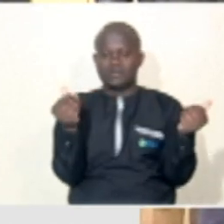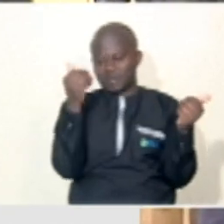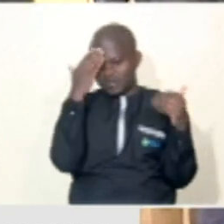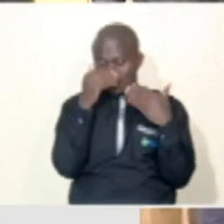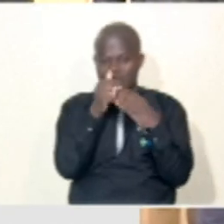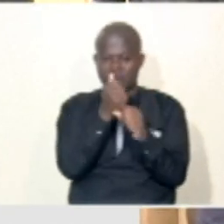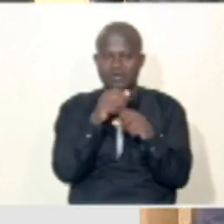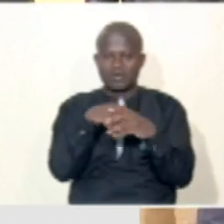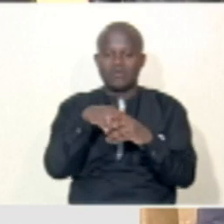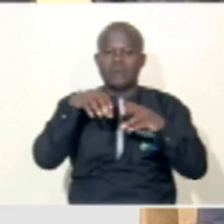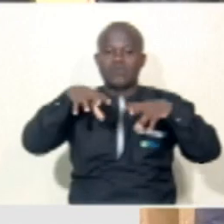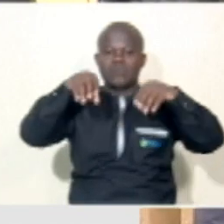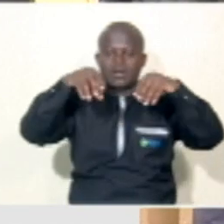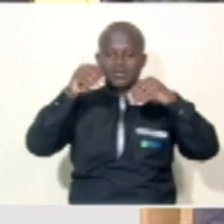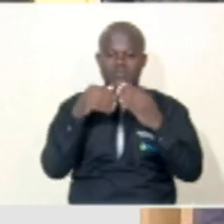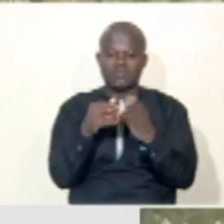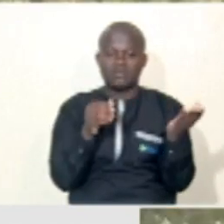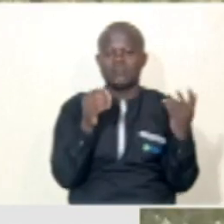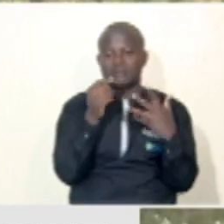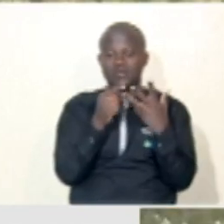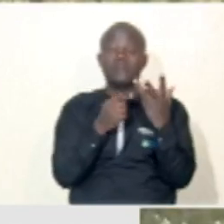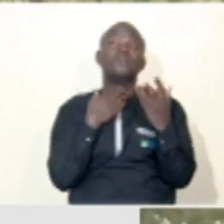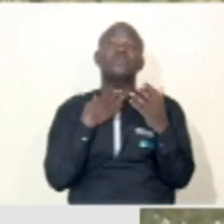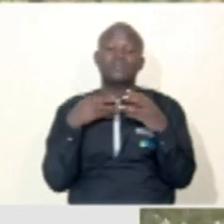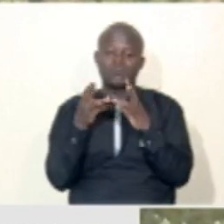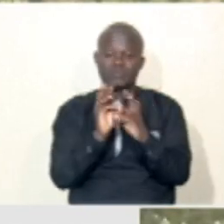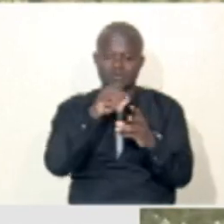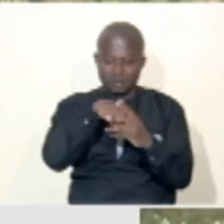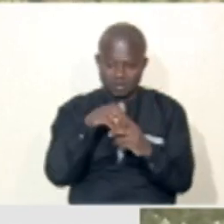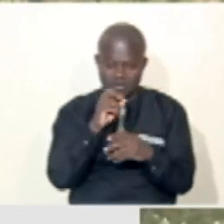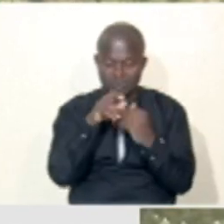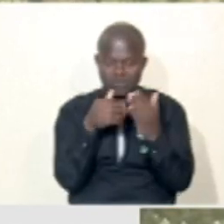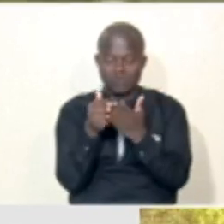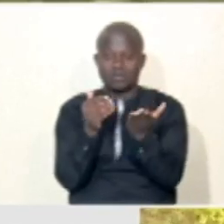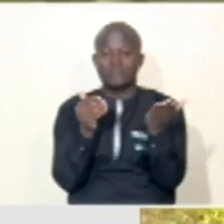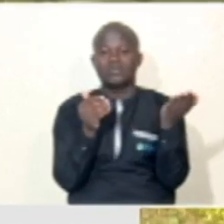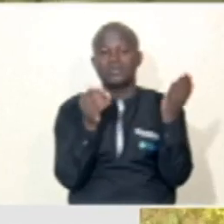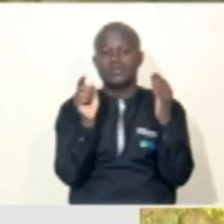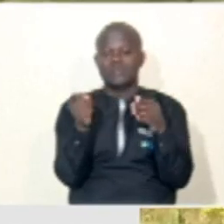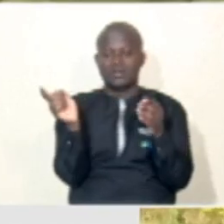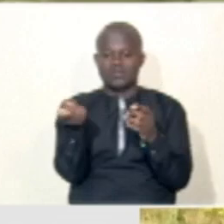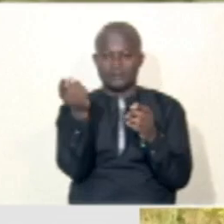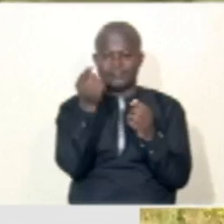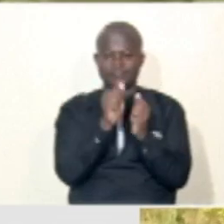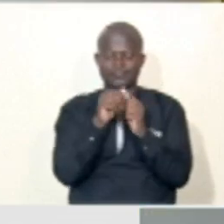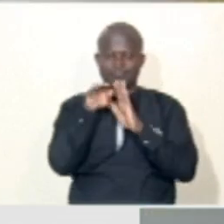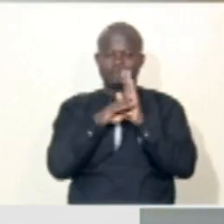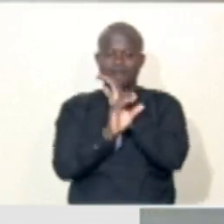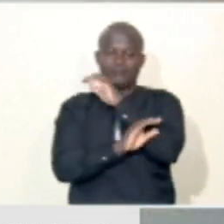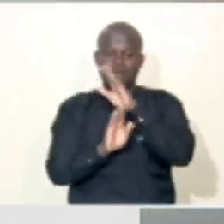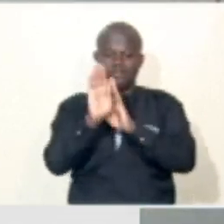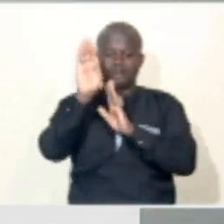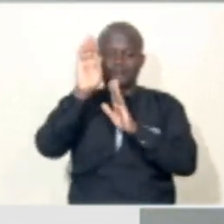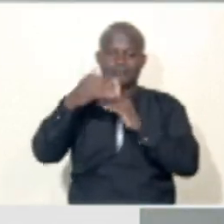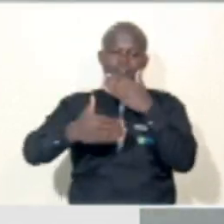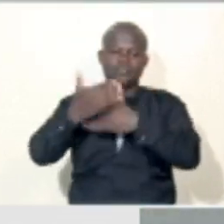ngo gwatsi cyangwa inkwa matungo ushaka kwahirira nk'amatungo cyangwa se kujya kuragira mu cyase kujya guhiga muri gahunda y'igihugu yo guteza imbere abaturiye